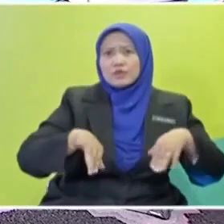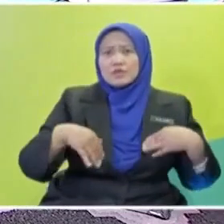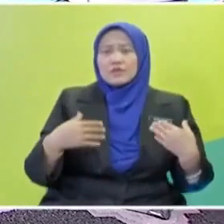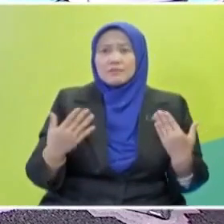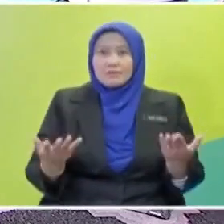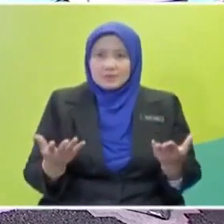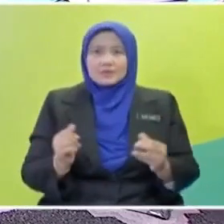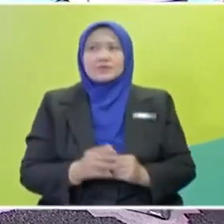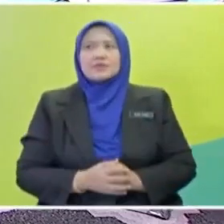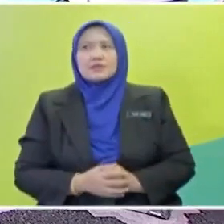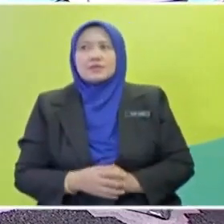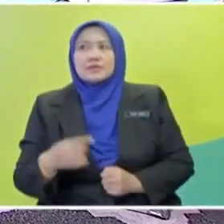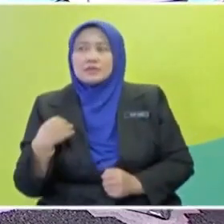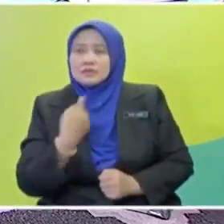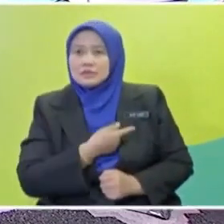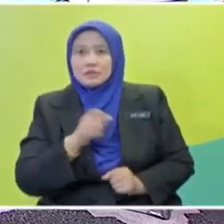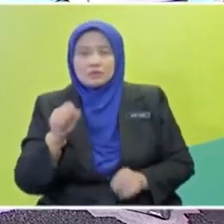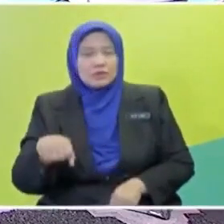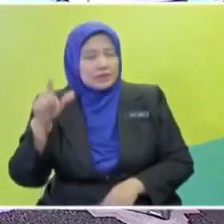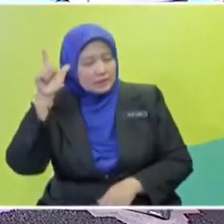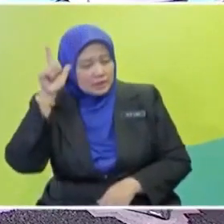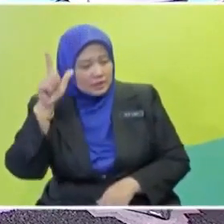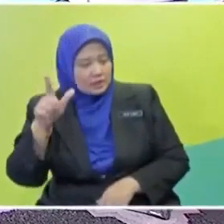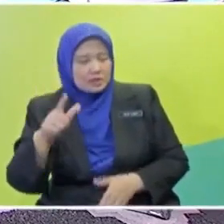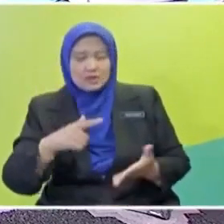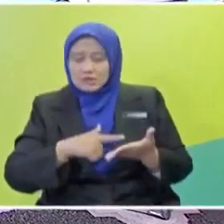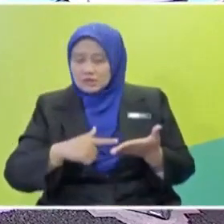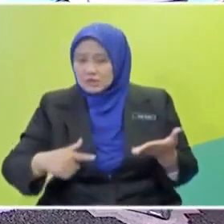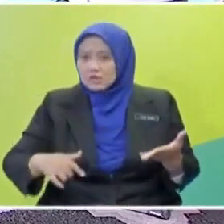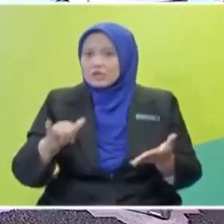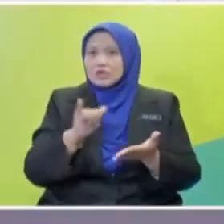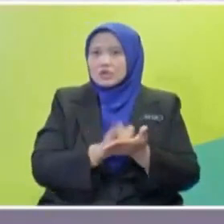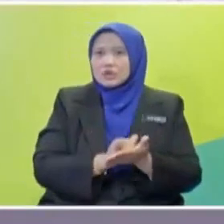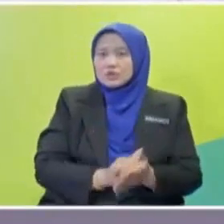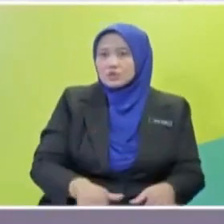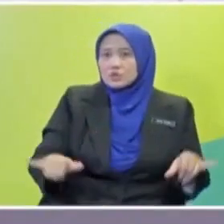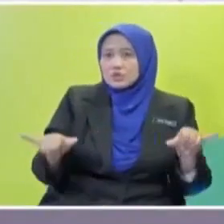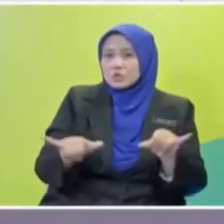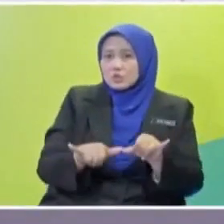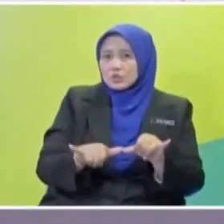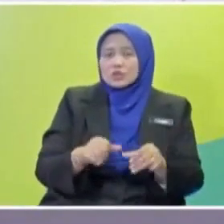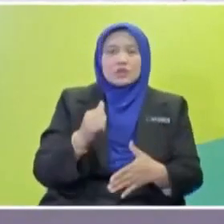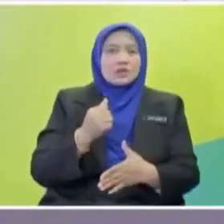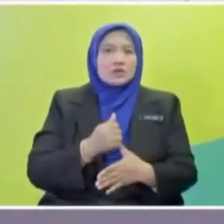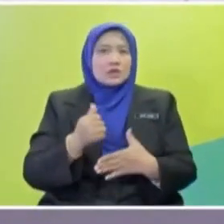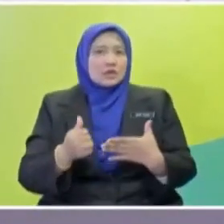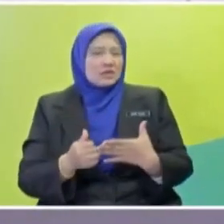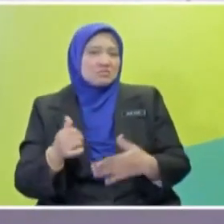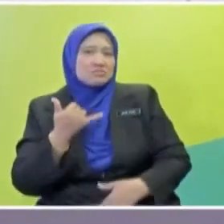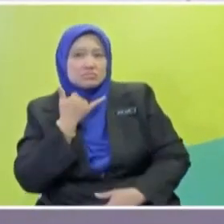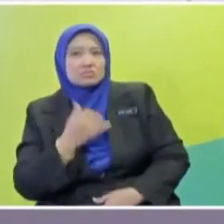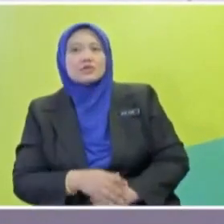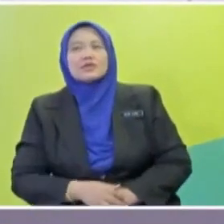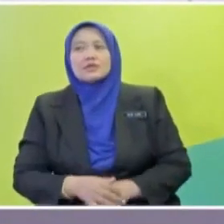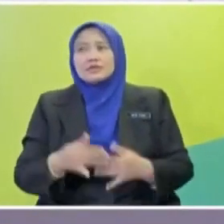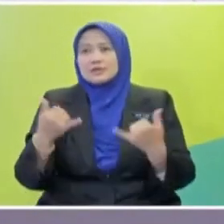akan tengok hasil ni sesuai ataupun tidak. Jadi untuk hari ni, untuk projek kita hari ni, kita akan buat projek